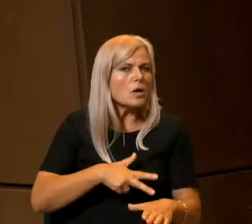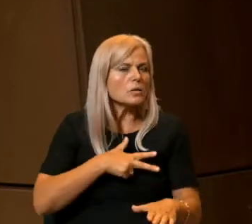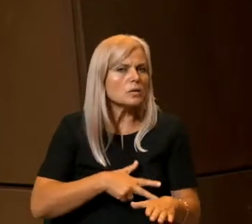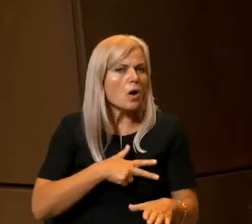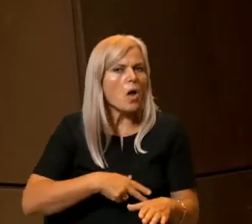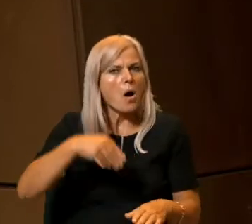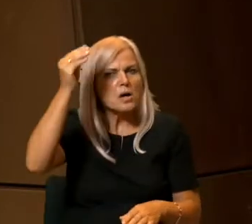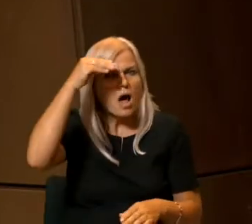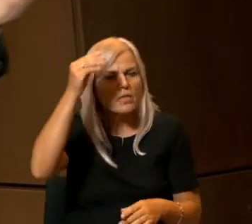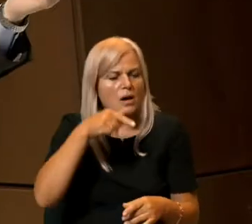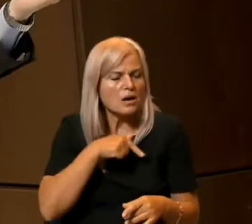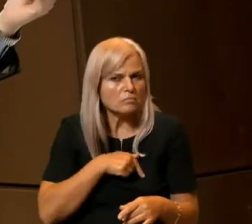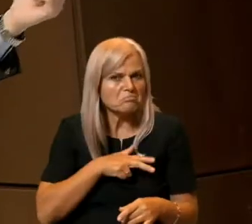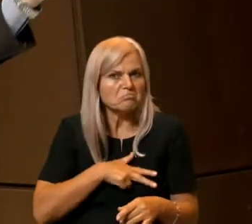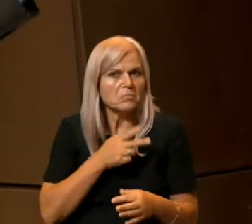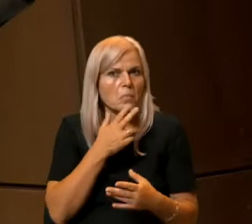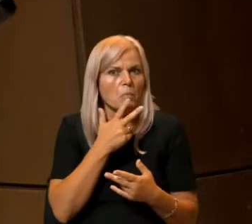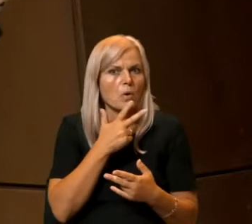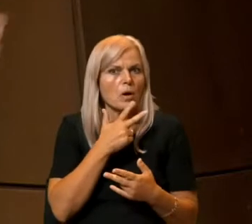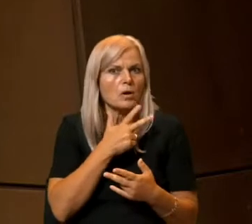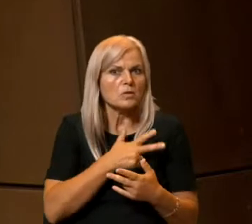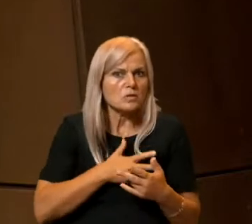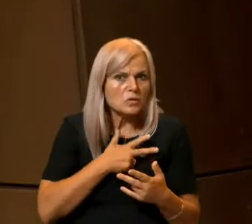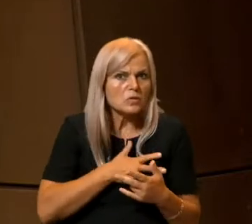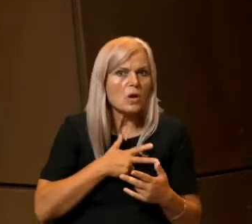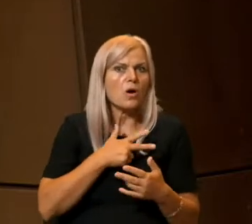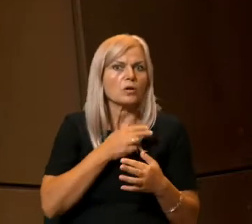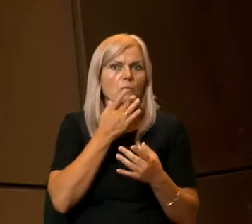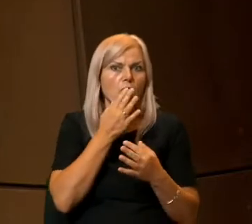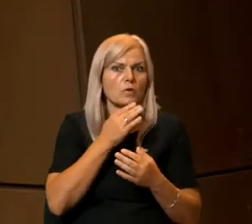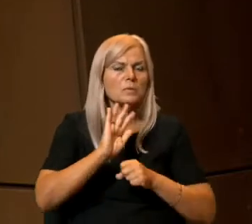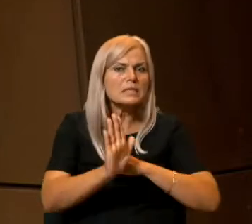mówimy o zasadzie